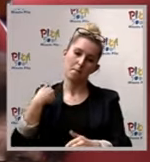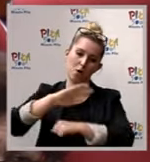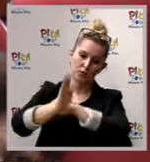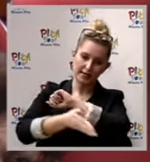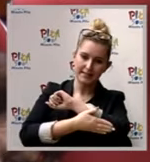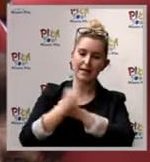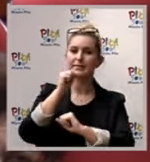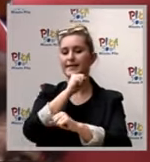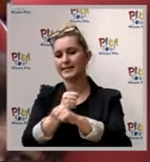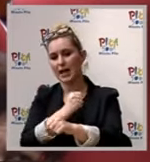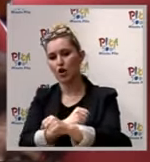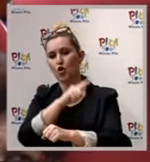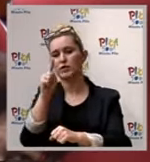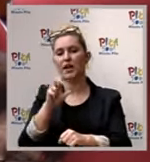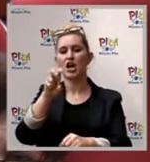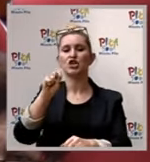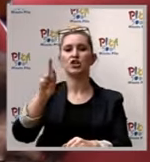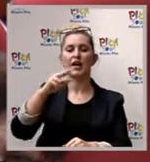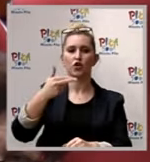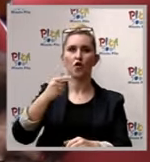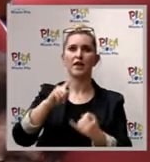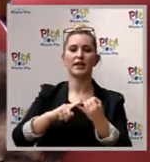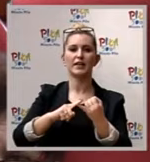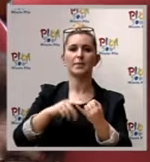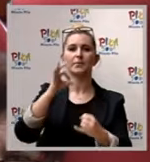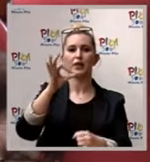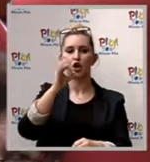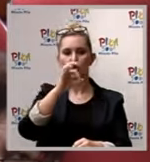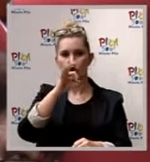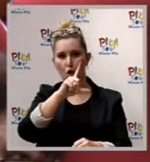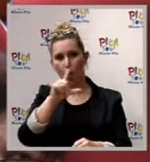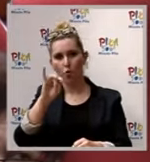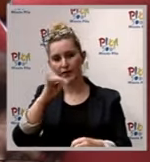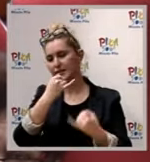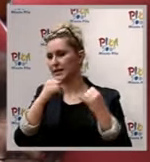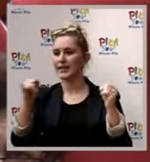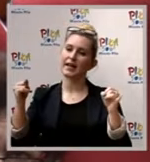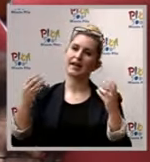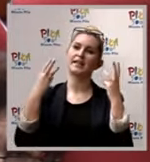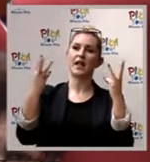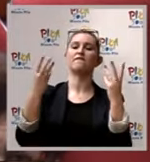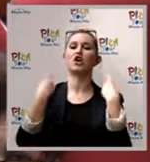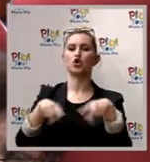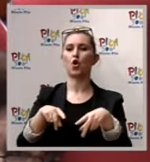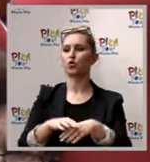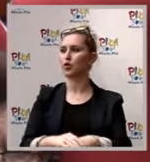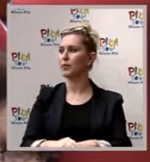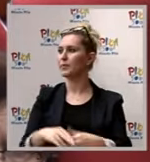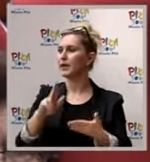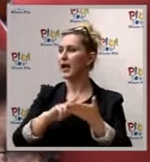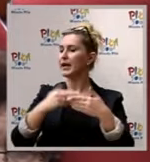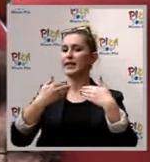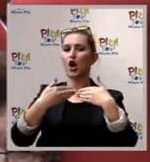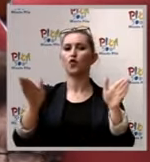z Czarnkowa, i burmistrz, i sołtys, i no wszyscy ci ważni. I na otwarciu